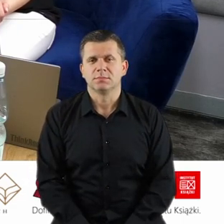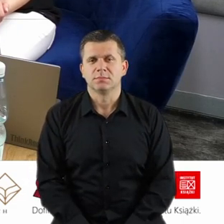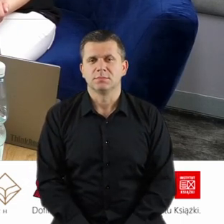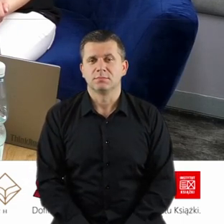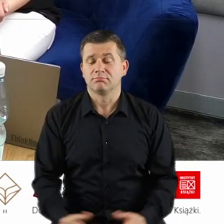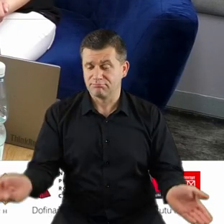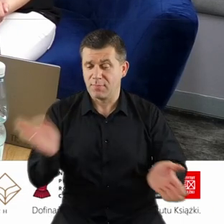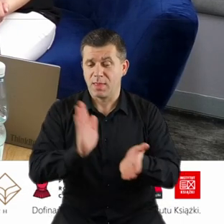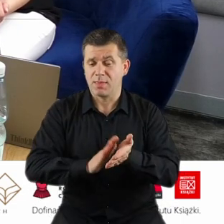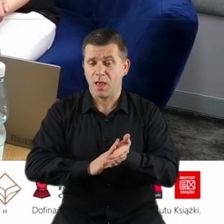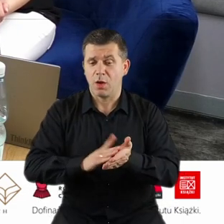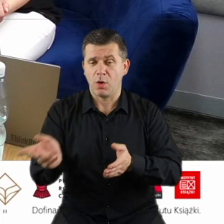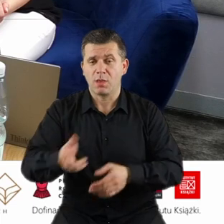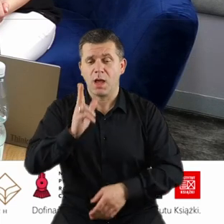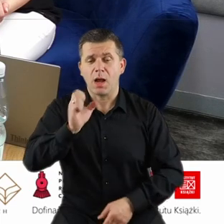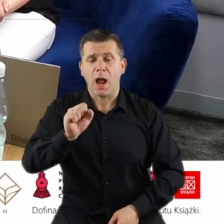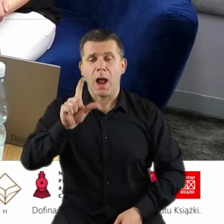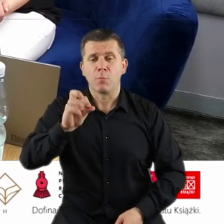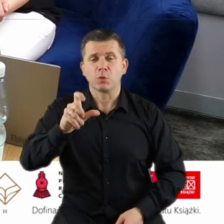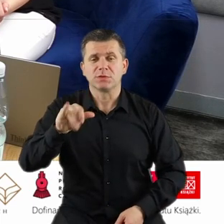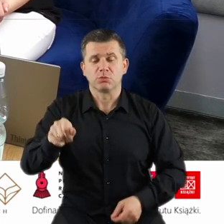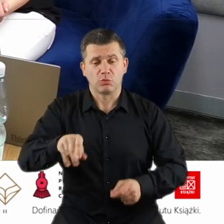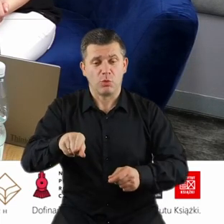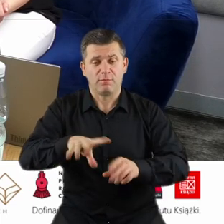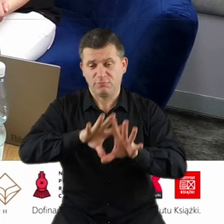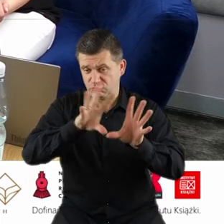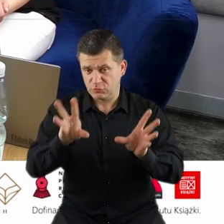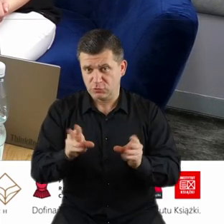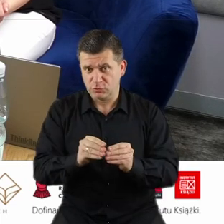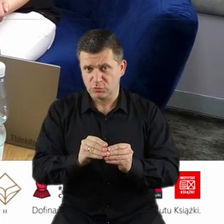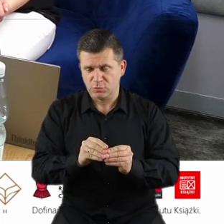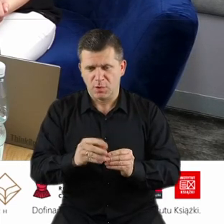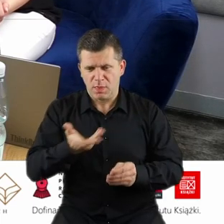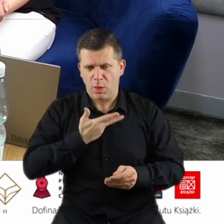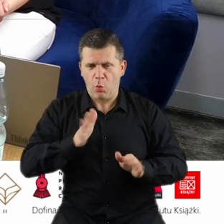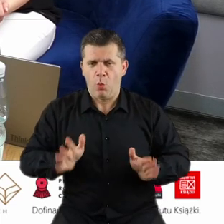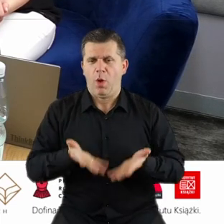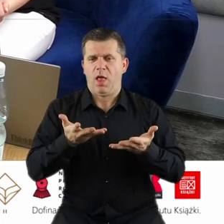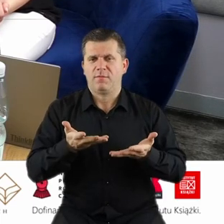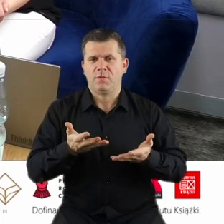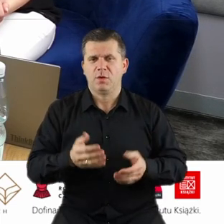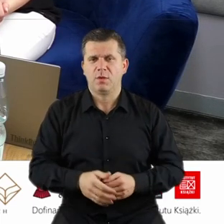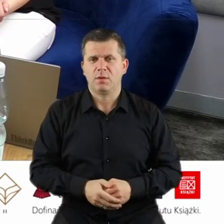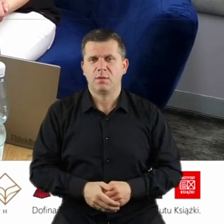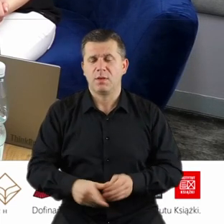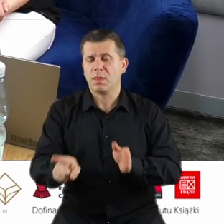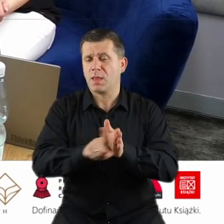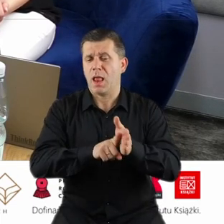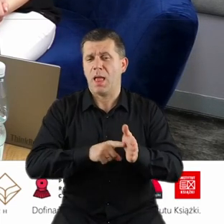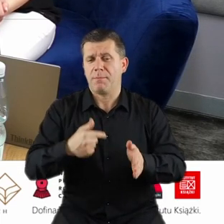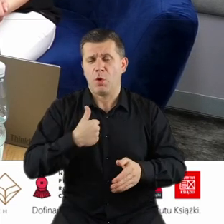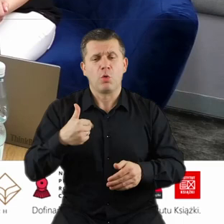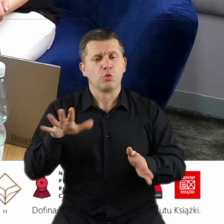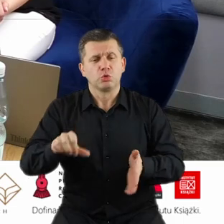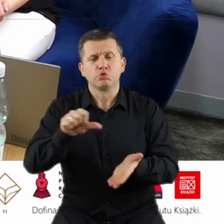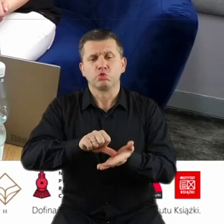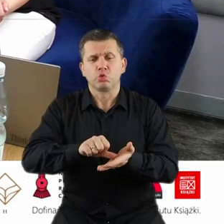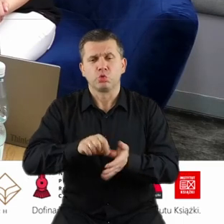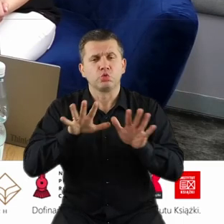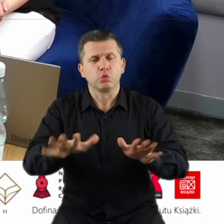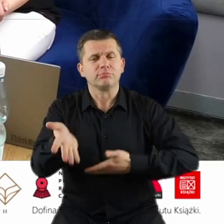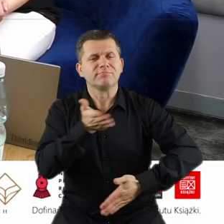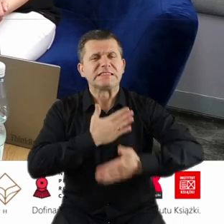zajęć. Nagroda Kapuścińskiego. Wszystko to jakby uprościła. Była też dla mnie źródłem